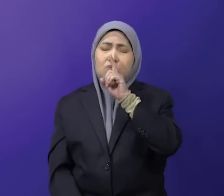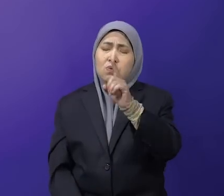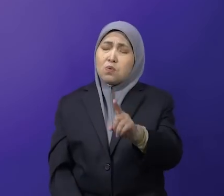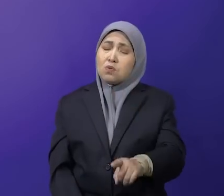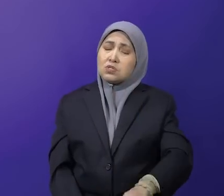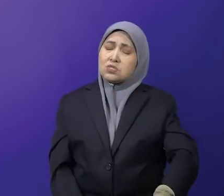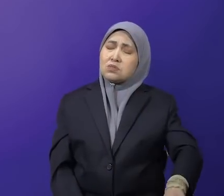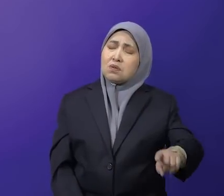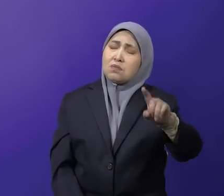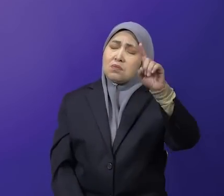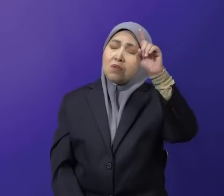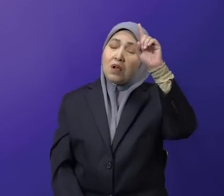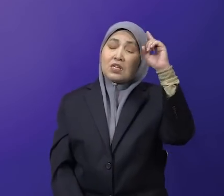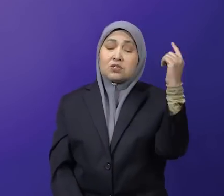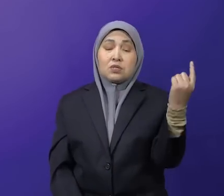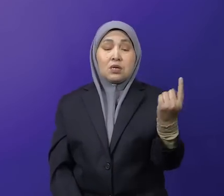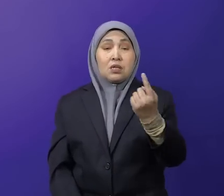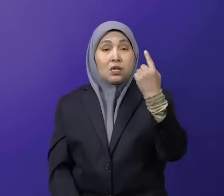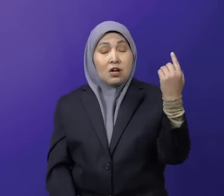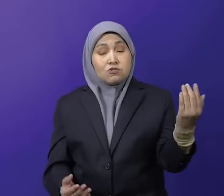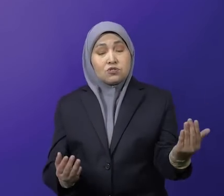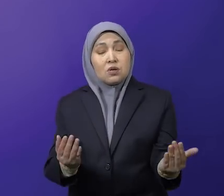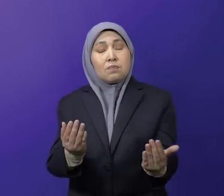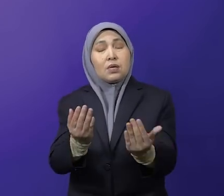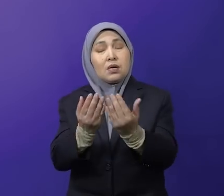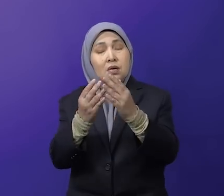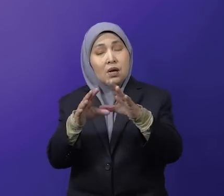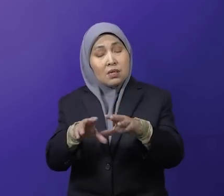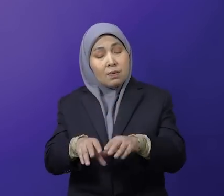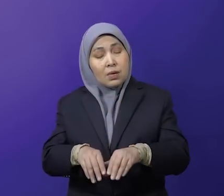Innaka sami'u du'a.